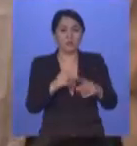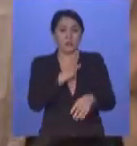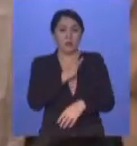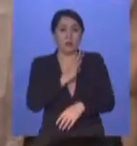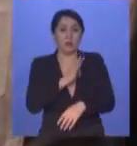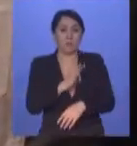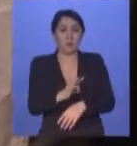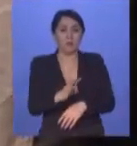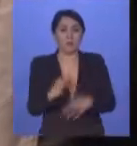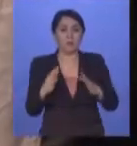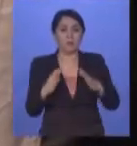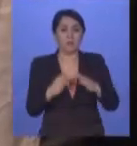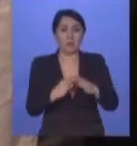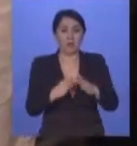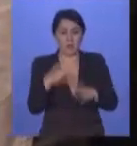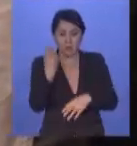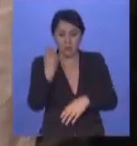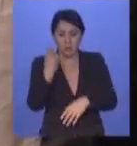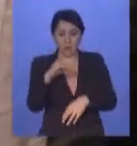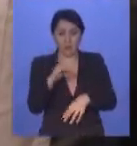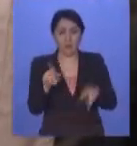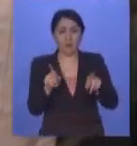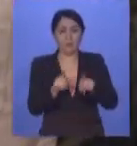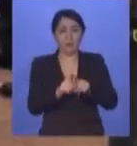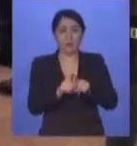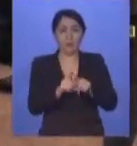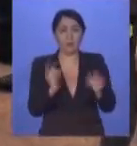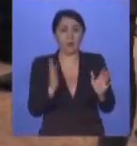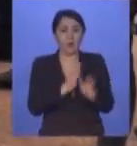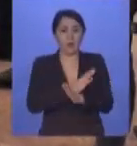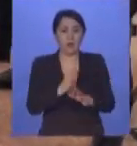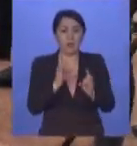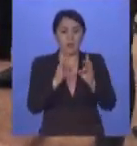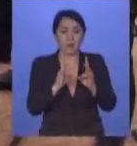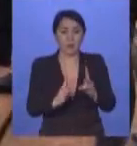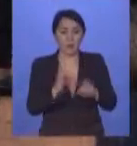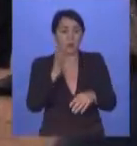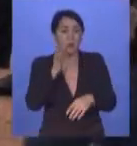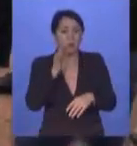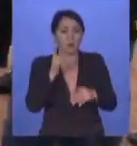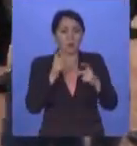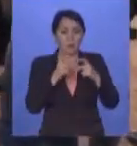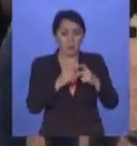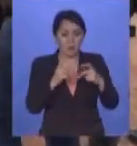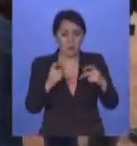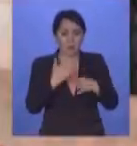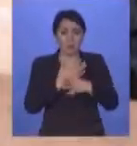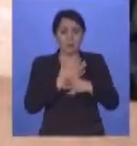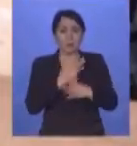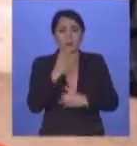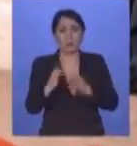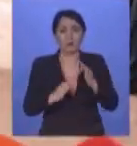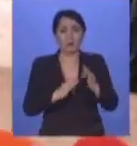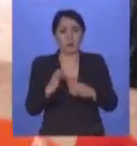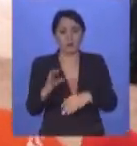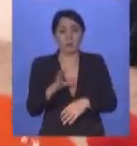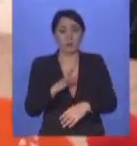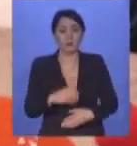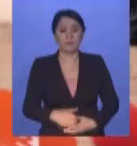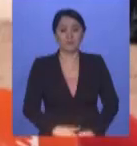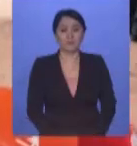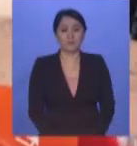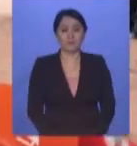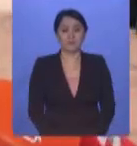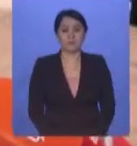пайдалануға берілген тұрғын үй сапасы, сондай-ақ табиғи апаттан кейінгі кезеңде адамдарды қолдау мәселесі талқыланды. Благодаря